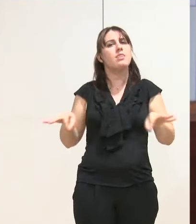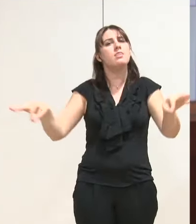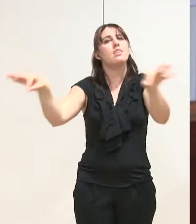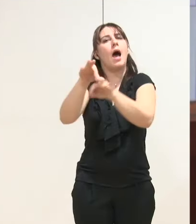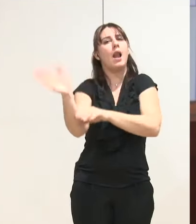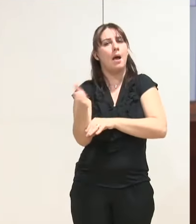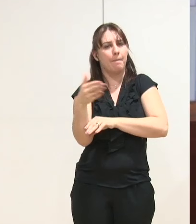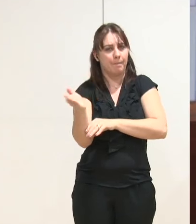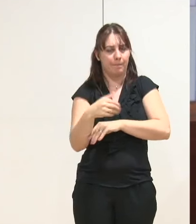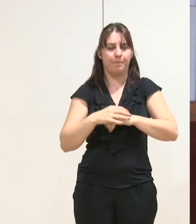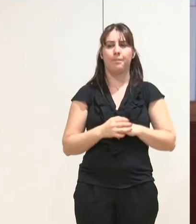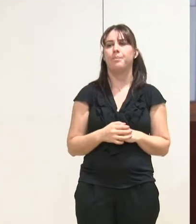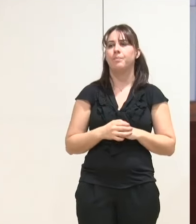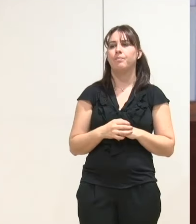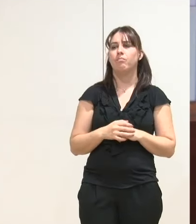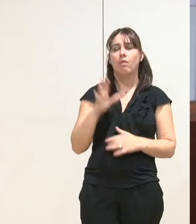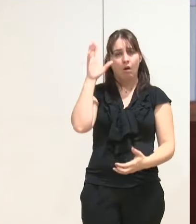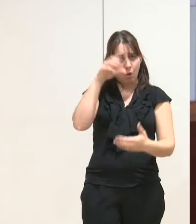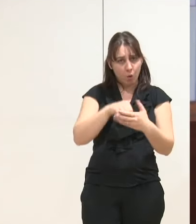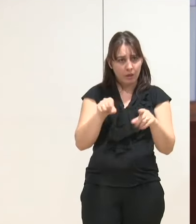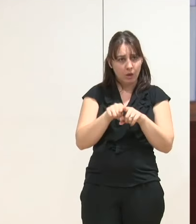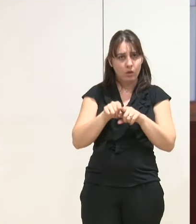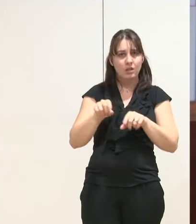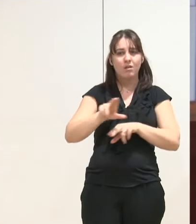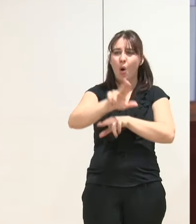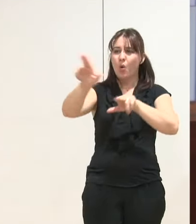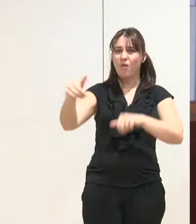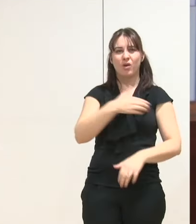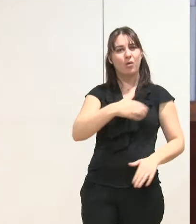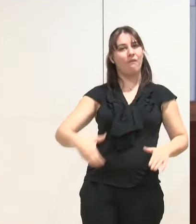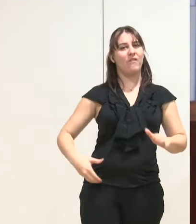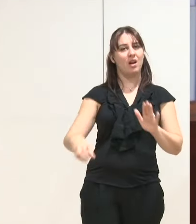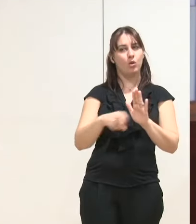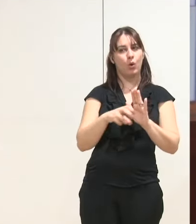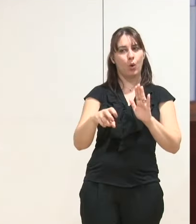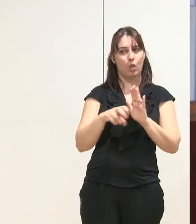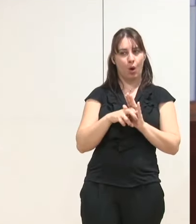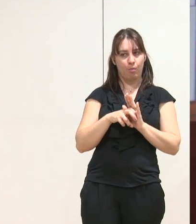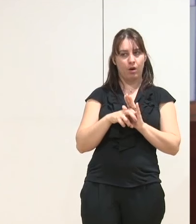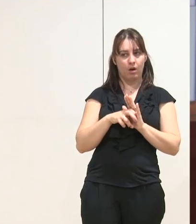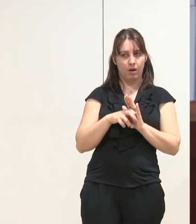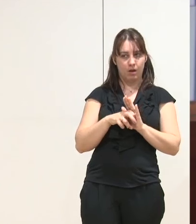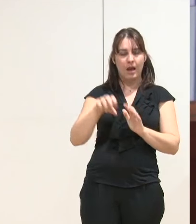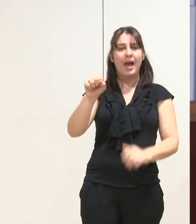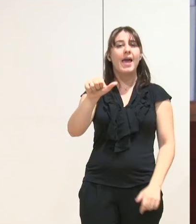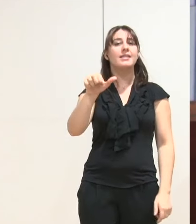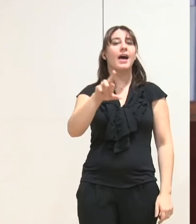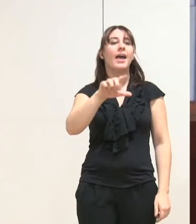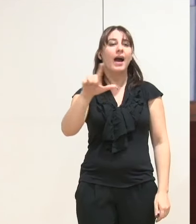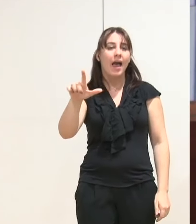entre autres la convention entre la Ville de Grenoble et la CRL